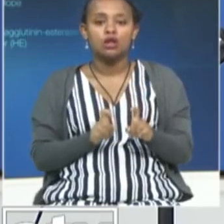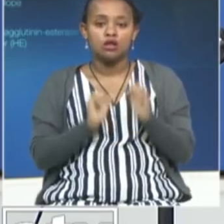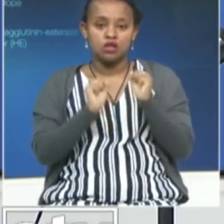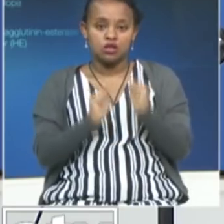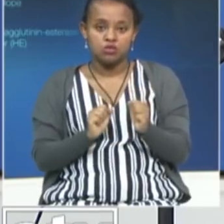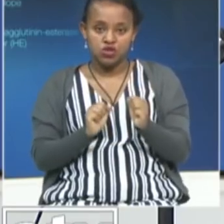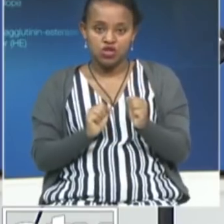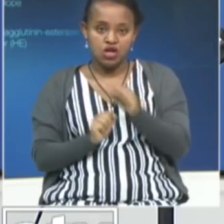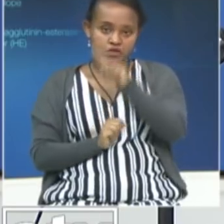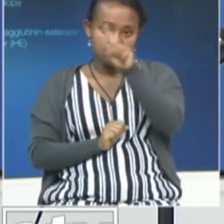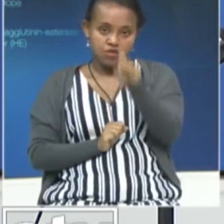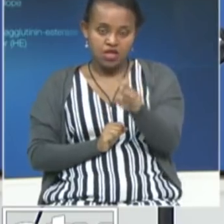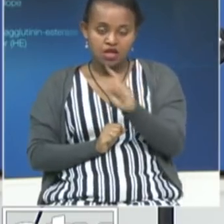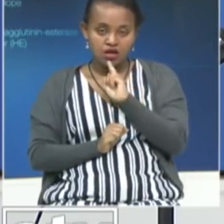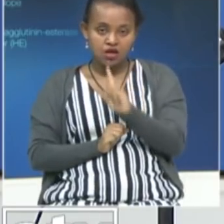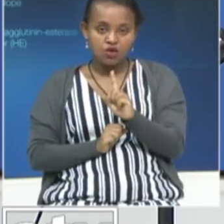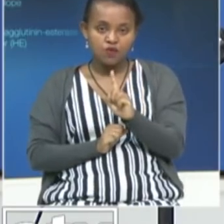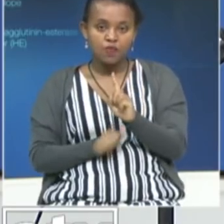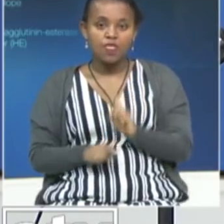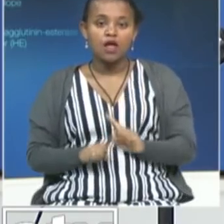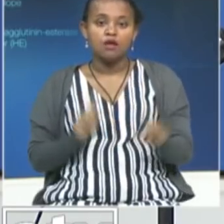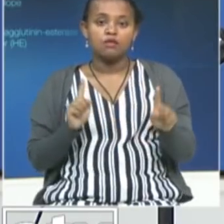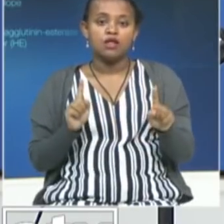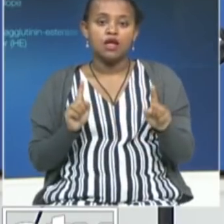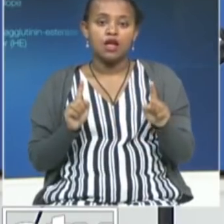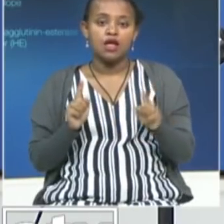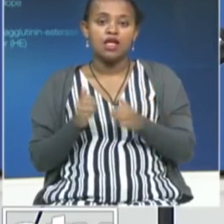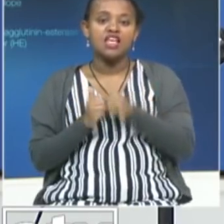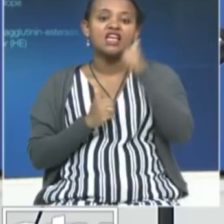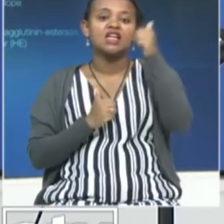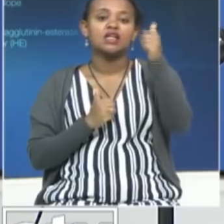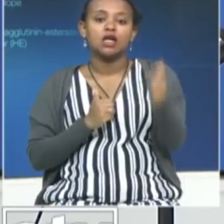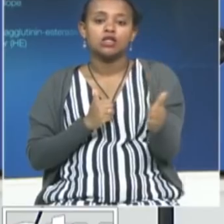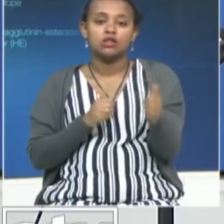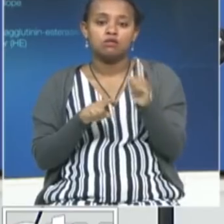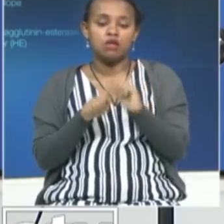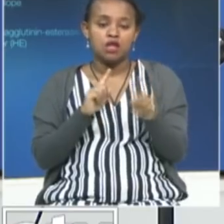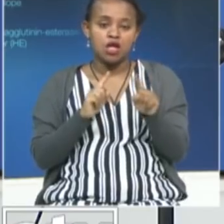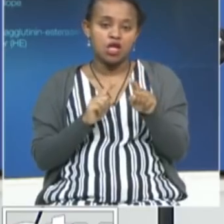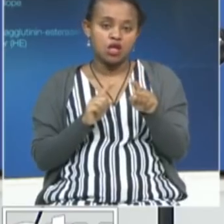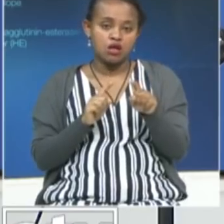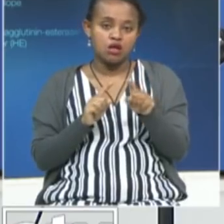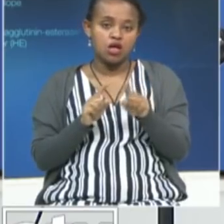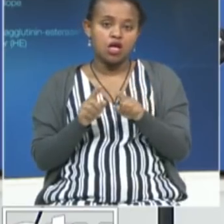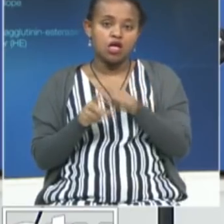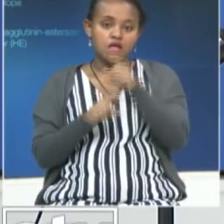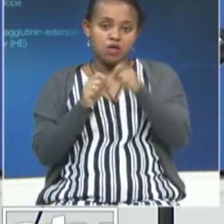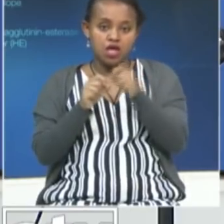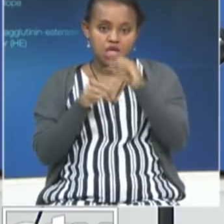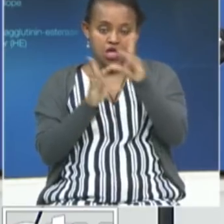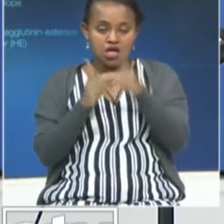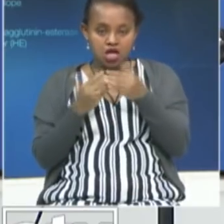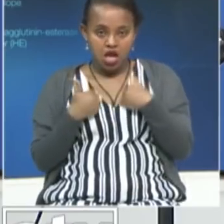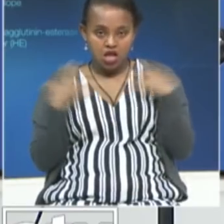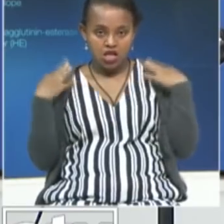እንደሚቻል የሚጠይቅ ነው። በተለይ ርቀታችንን በየትኛውም እድሜ ክልል ያለ በየትኛውም የጤና ሁኔታ ውስጥ ያለ ርቀቱን ቢጠብቅ ጥሩ